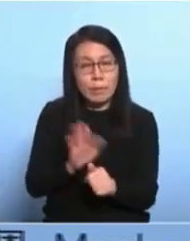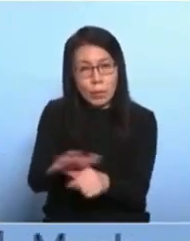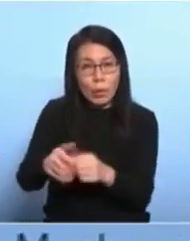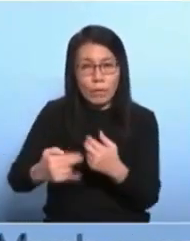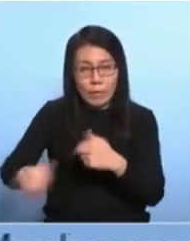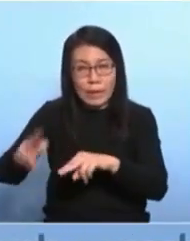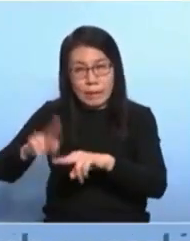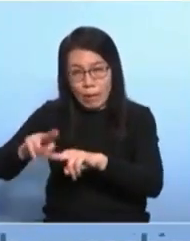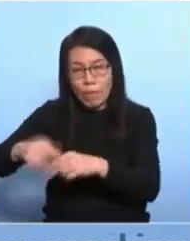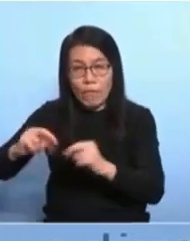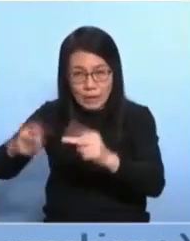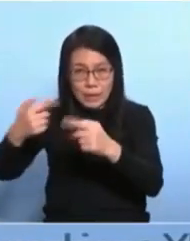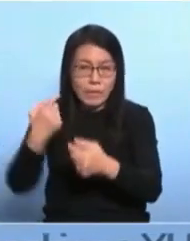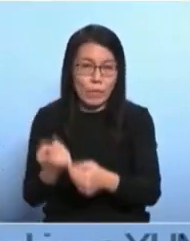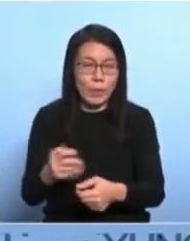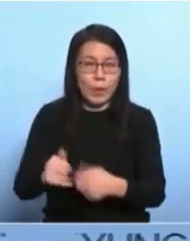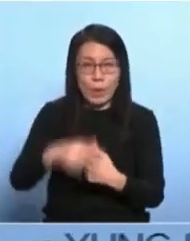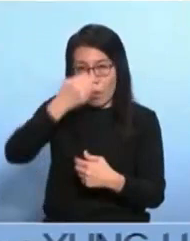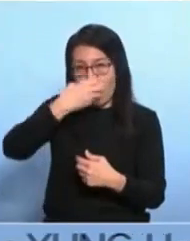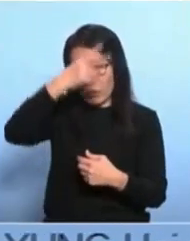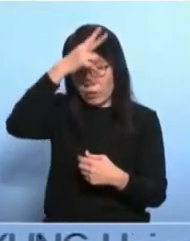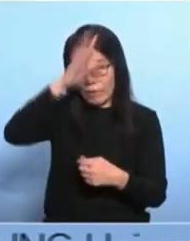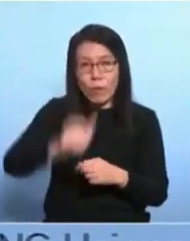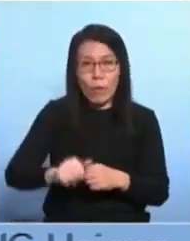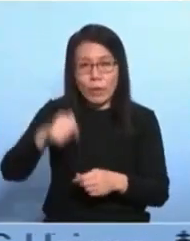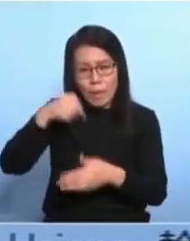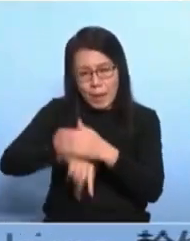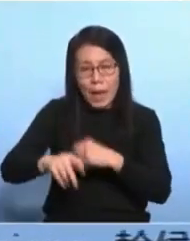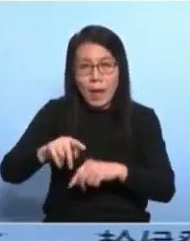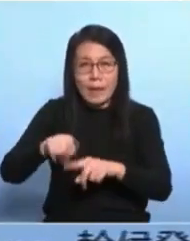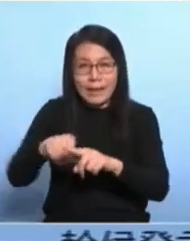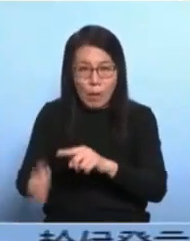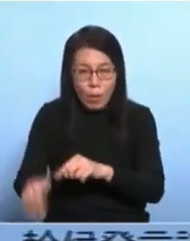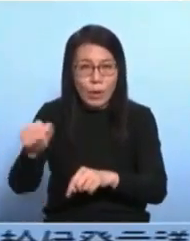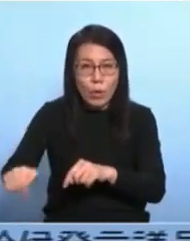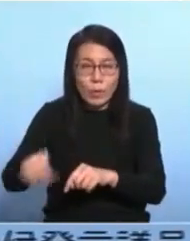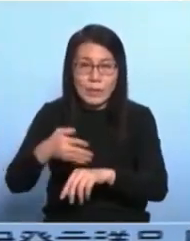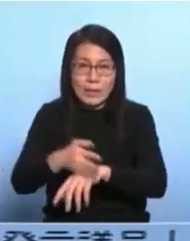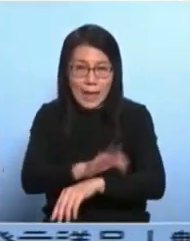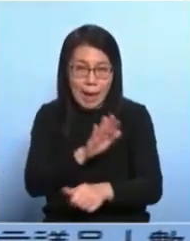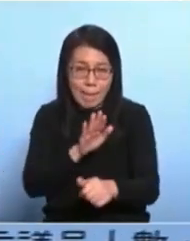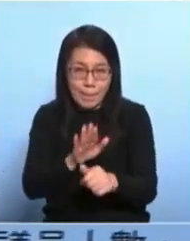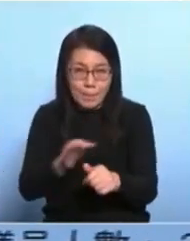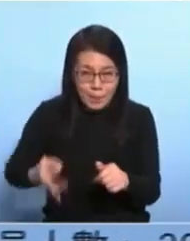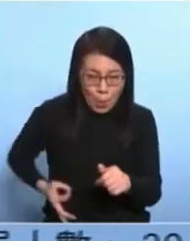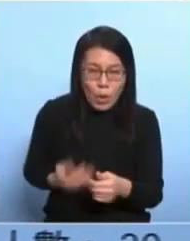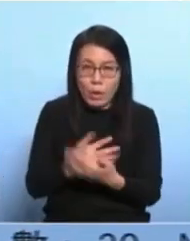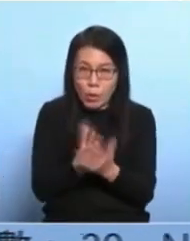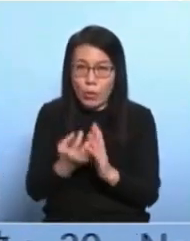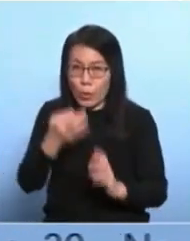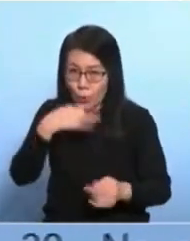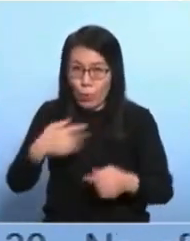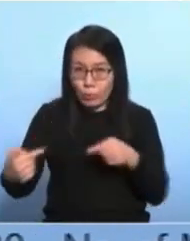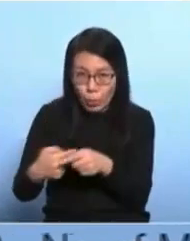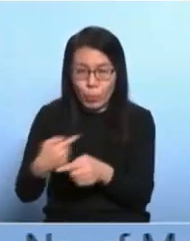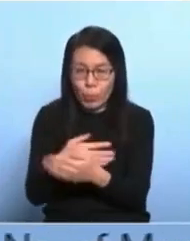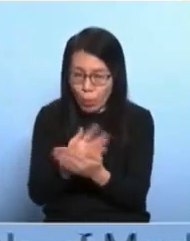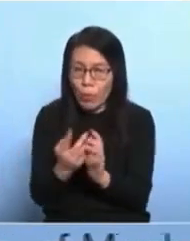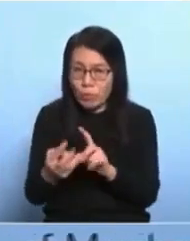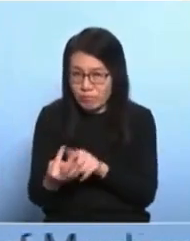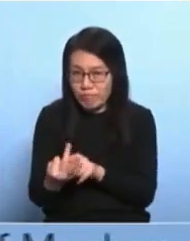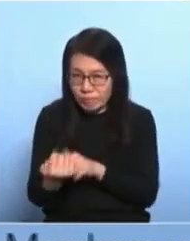展的方面，特區政府可以深入推進灣區社保通和港澳藥械通等等，